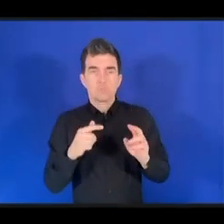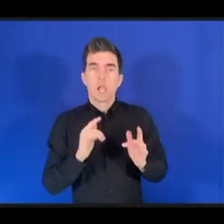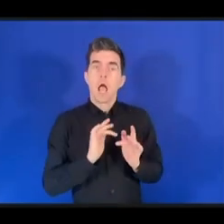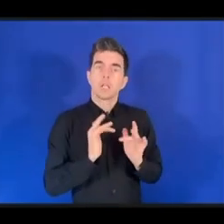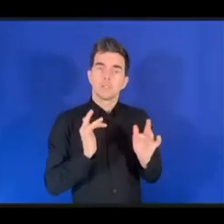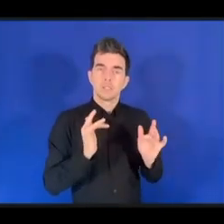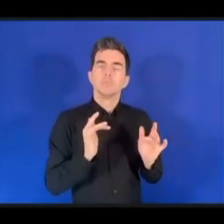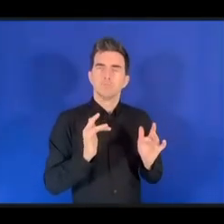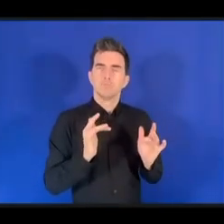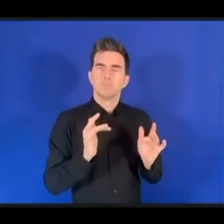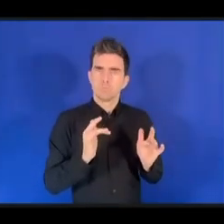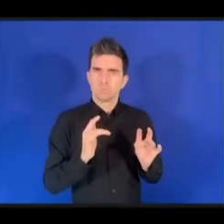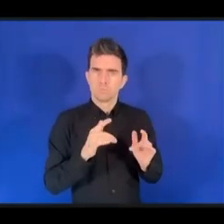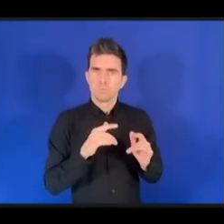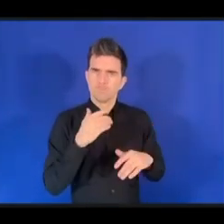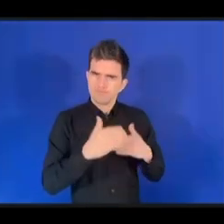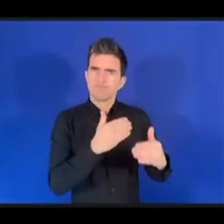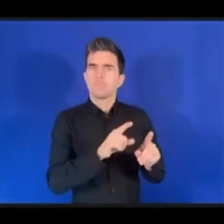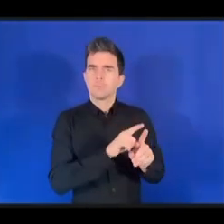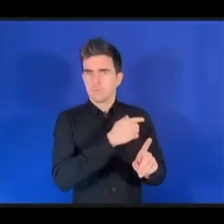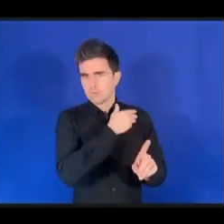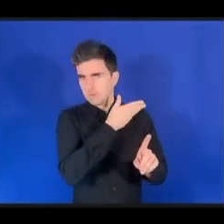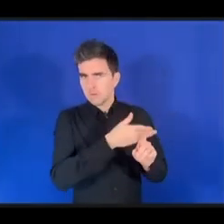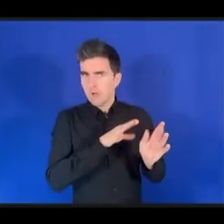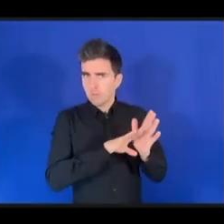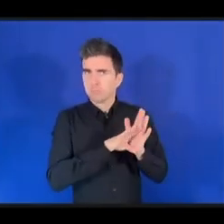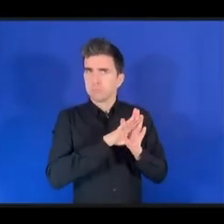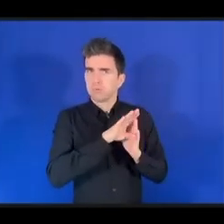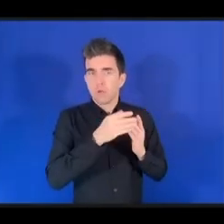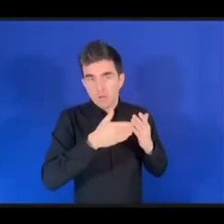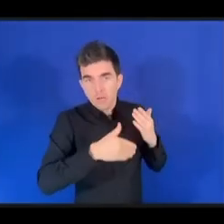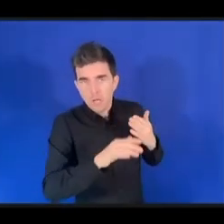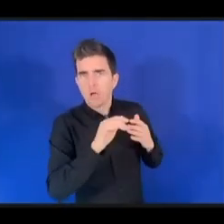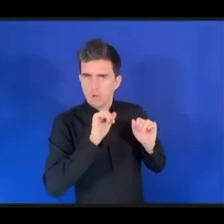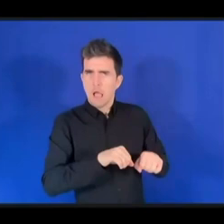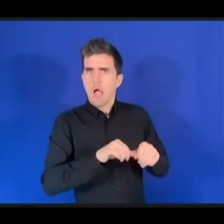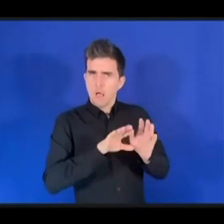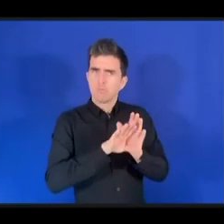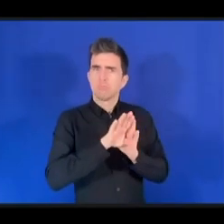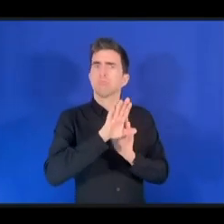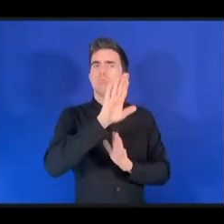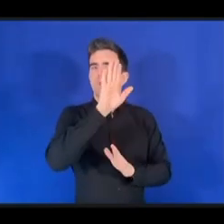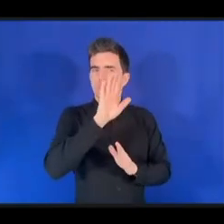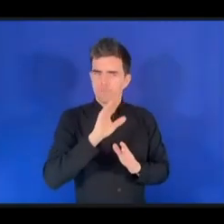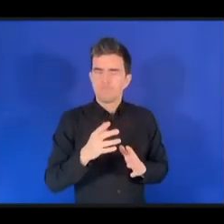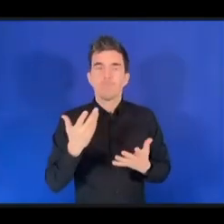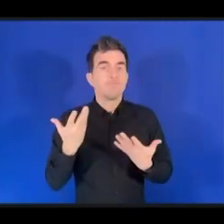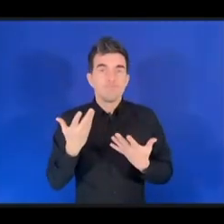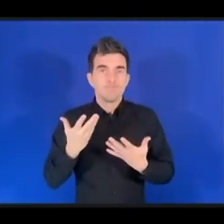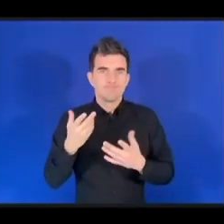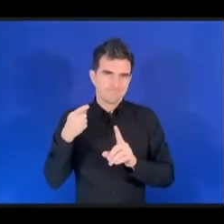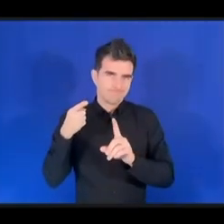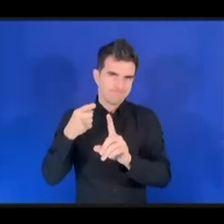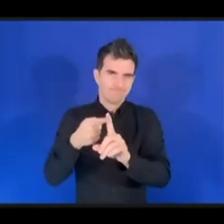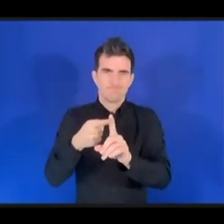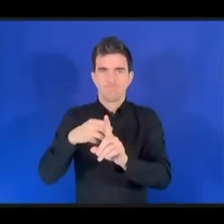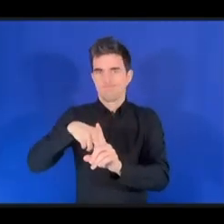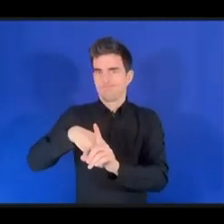構築に大きな役割を果たしていただけるもと確信いたしております